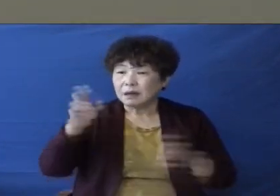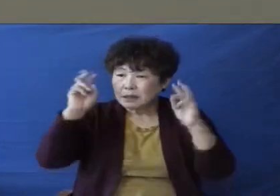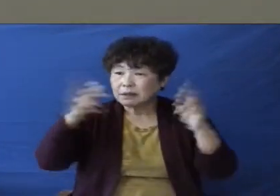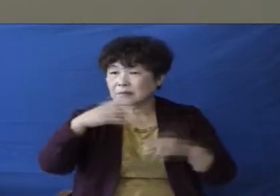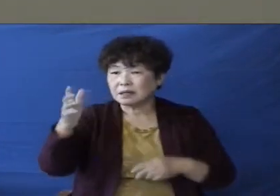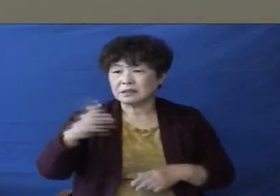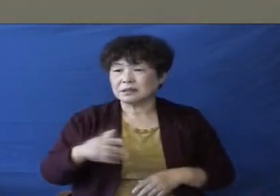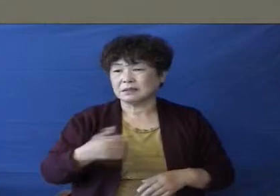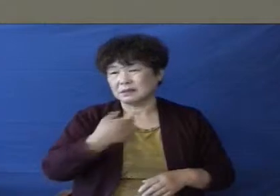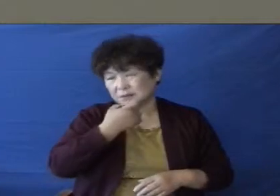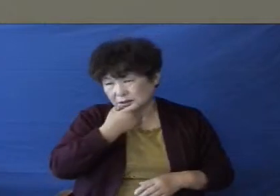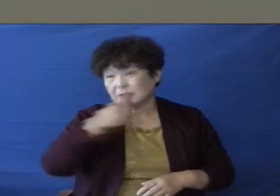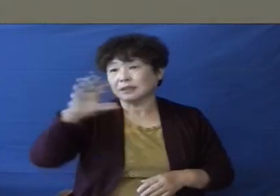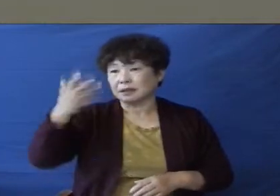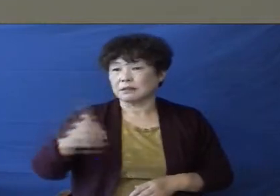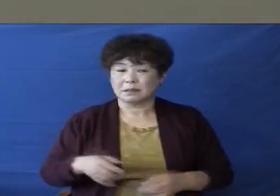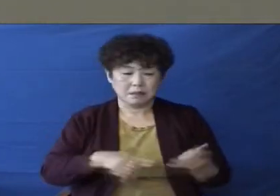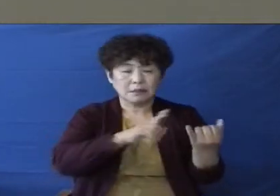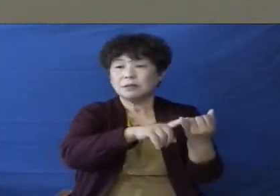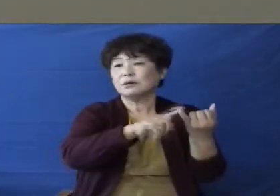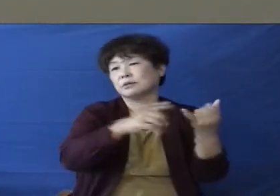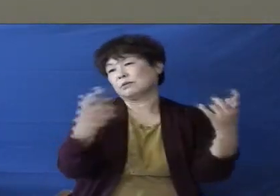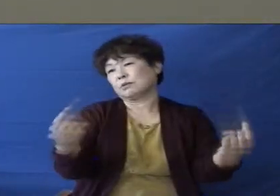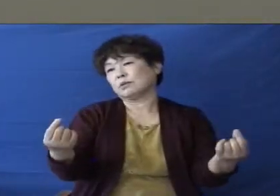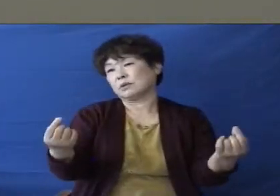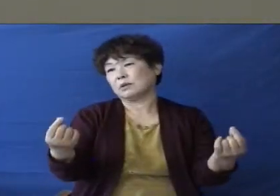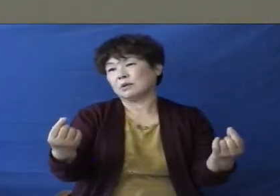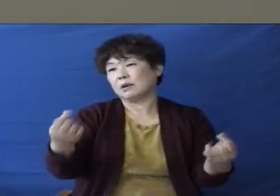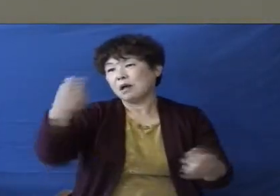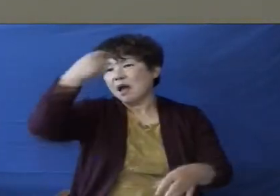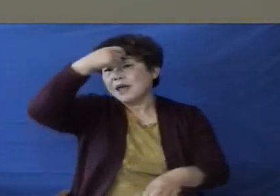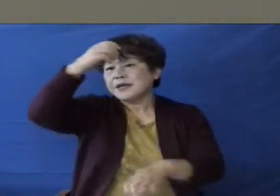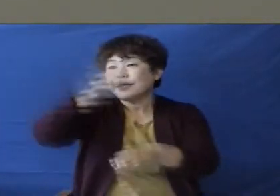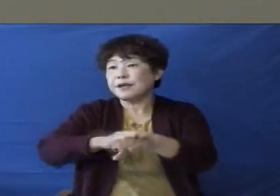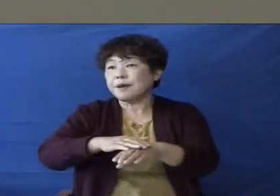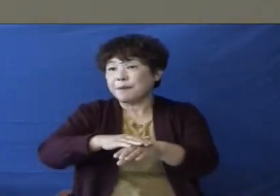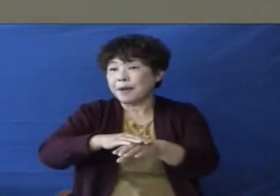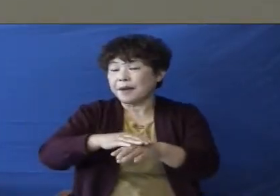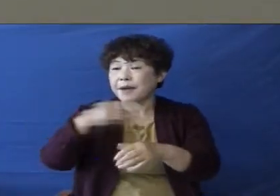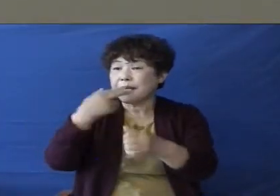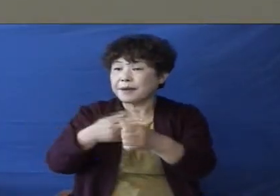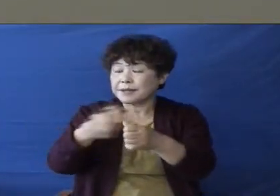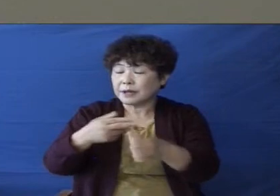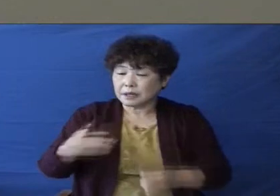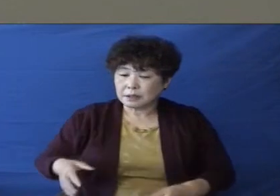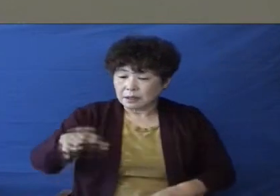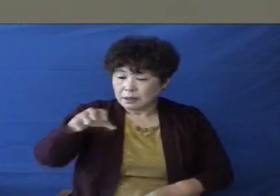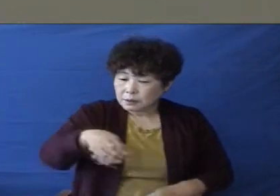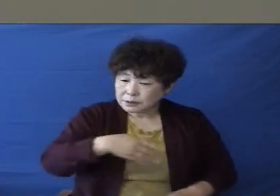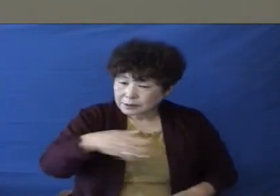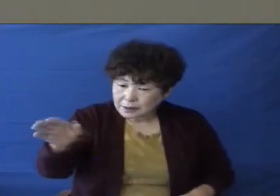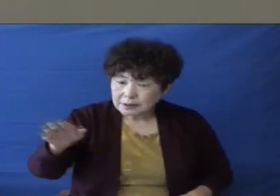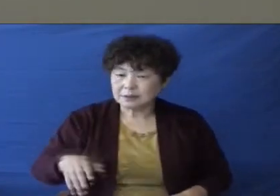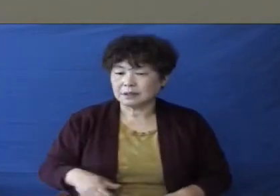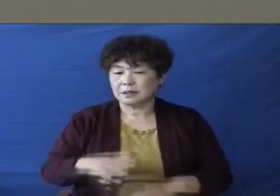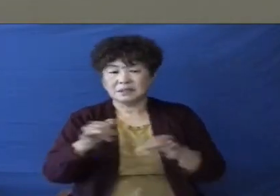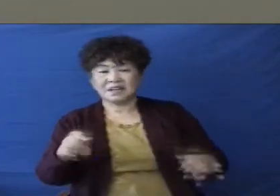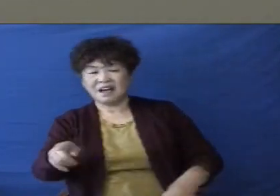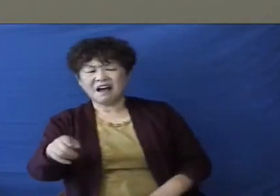눈초리가 다 갚고 그럼에도 불구하고 하나님 앞에 예배하는 삶을 포기하지 않았다는